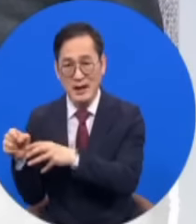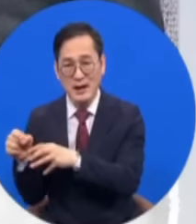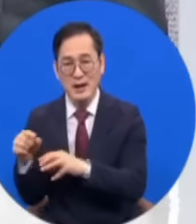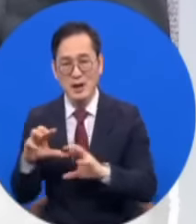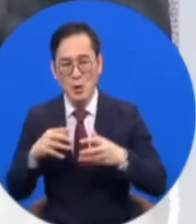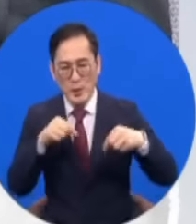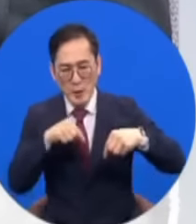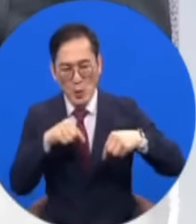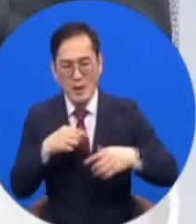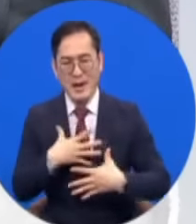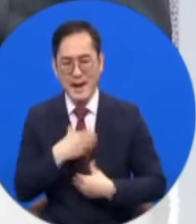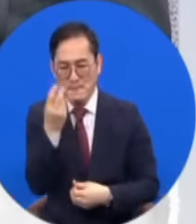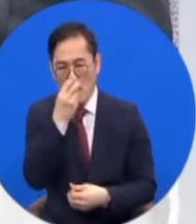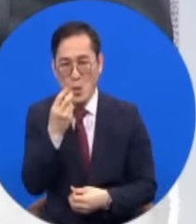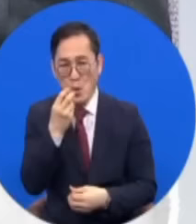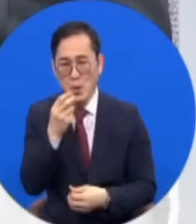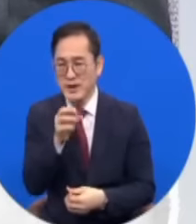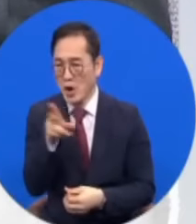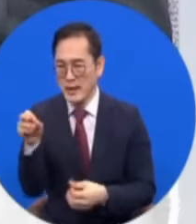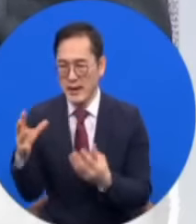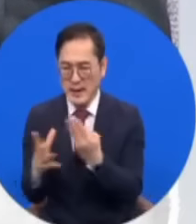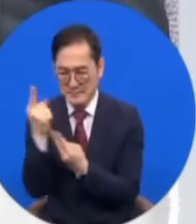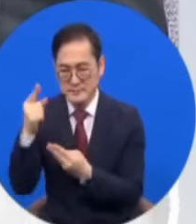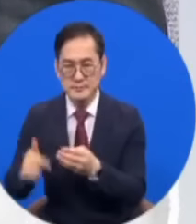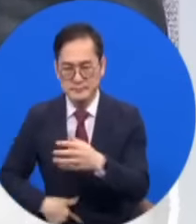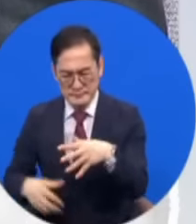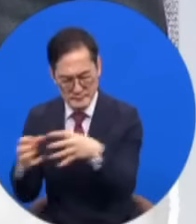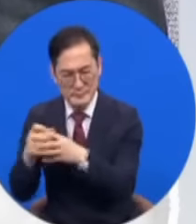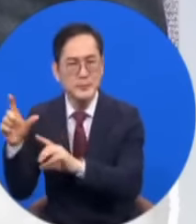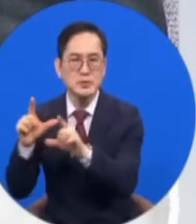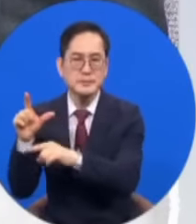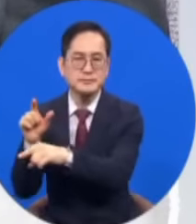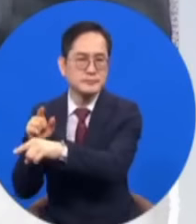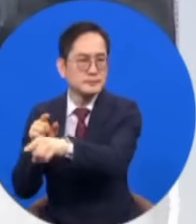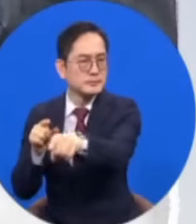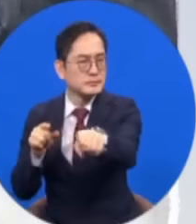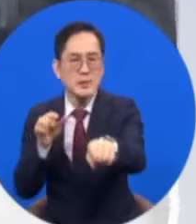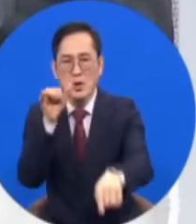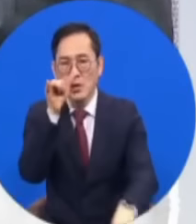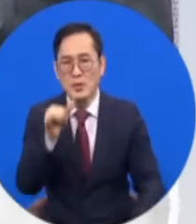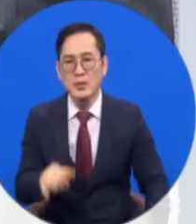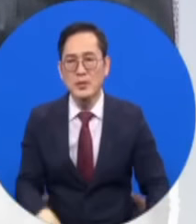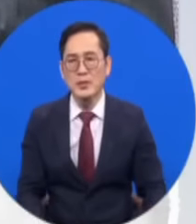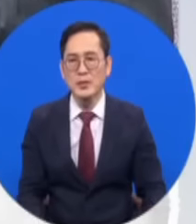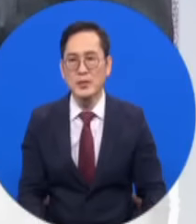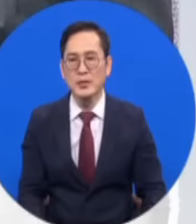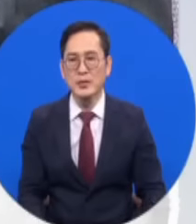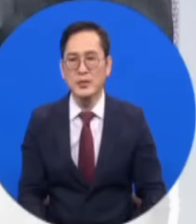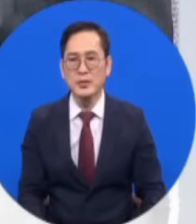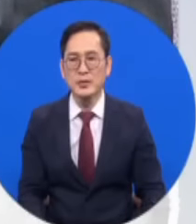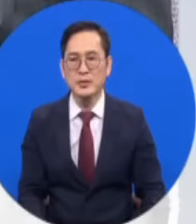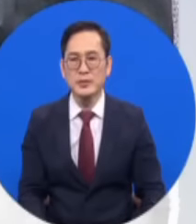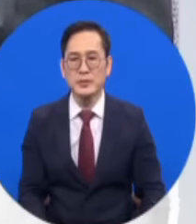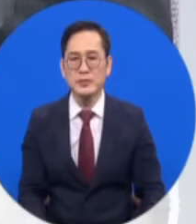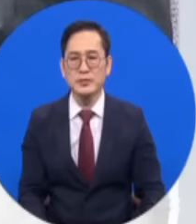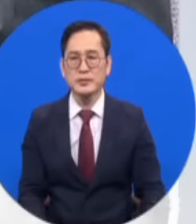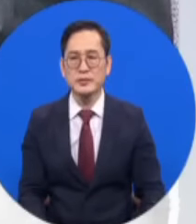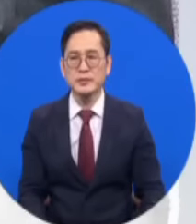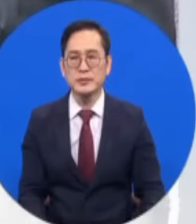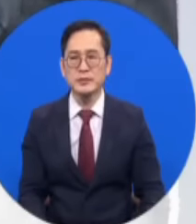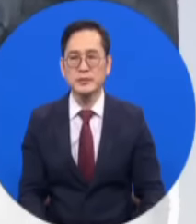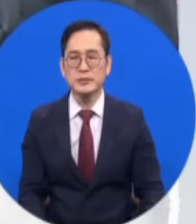사실은 그러니까 여야 힘을 합치는 모양새를 가지고 있고 또 이미 이제 시간적으로